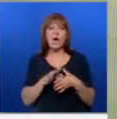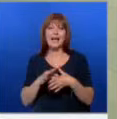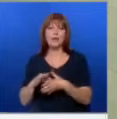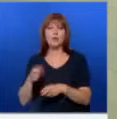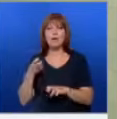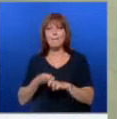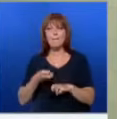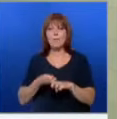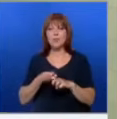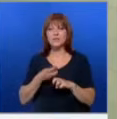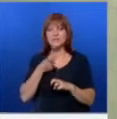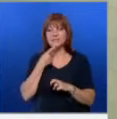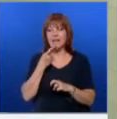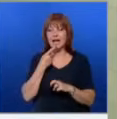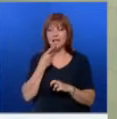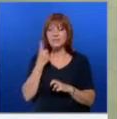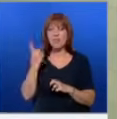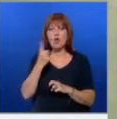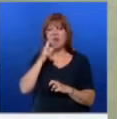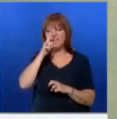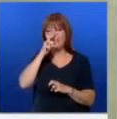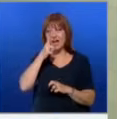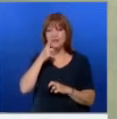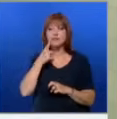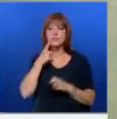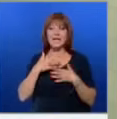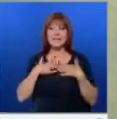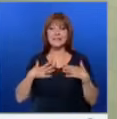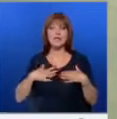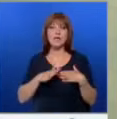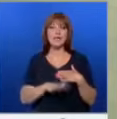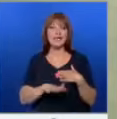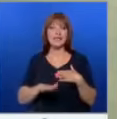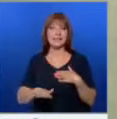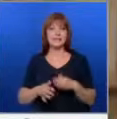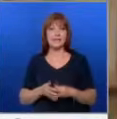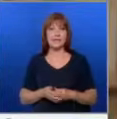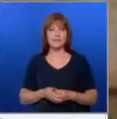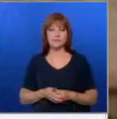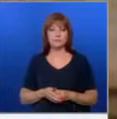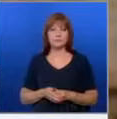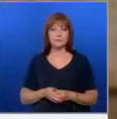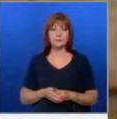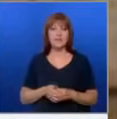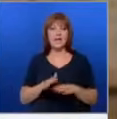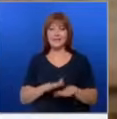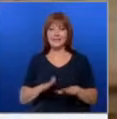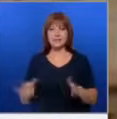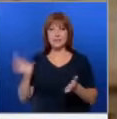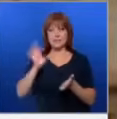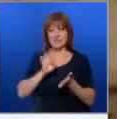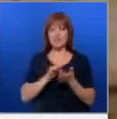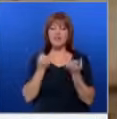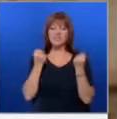на болницата, което каза нещо много важно за актуалното им състояние на децата. Вижте. Децата са пристигнали